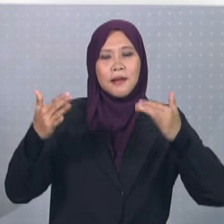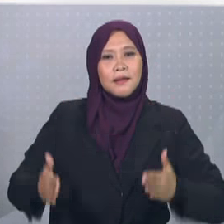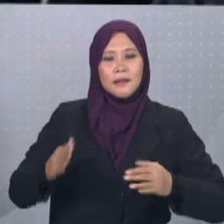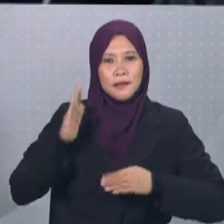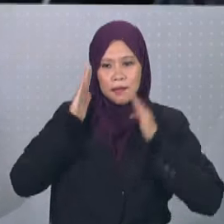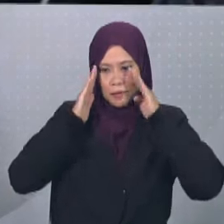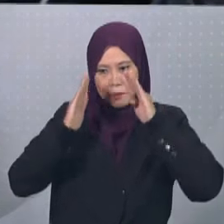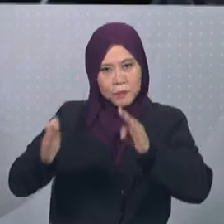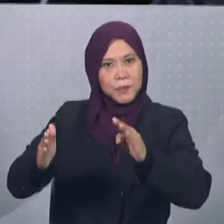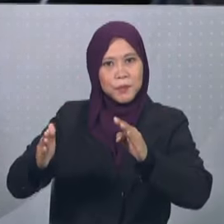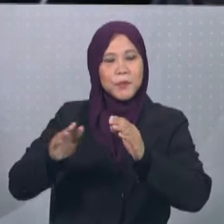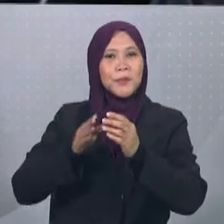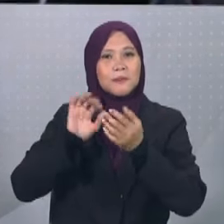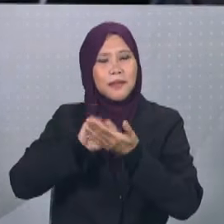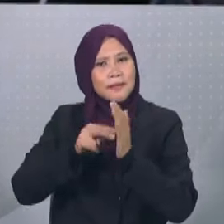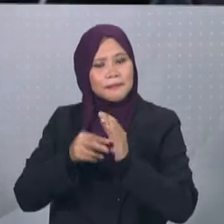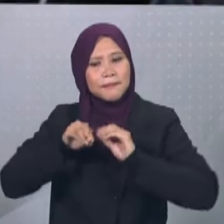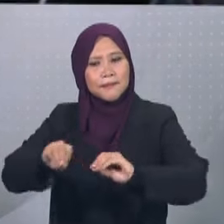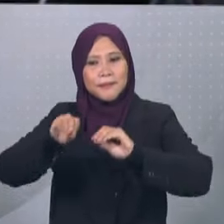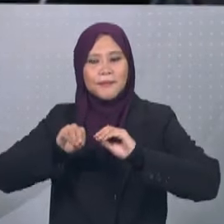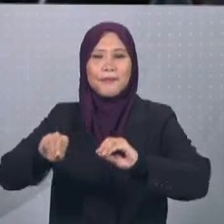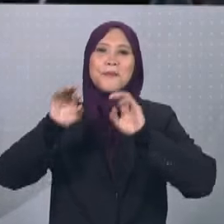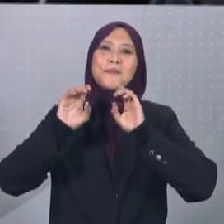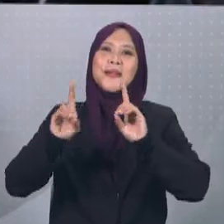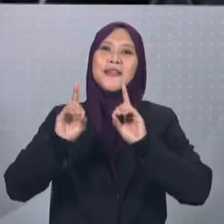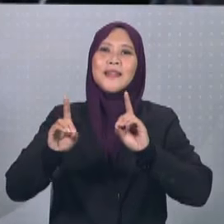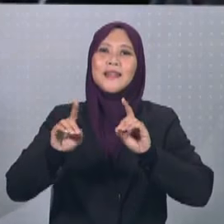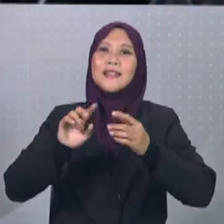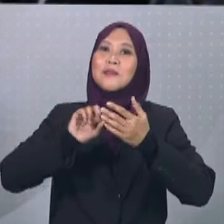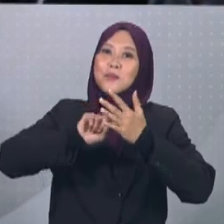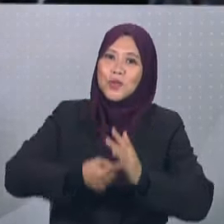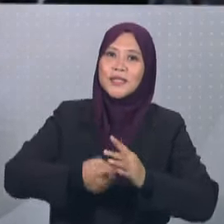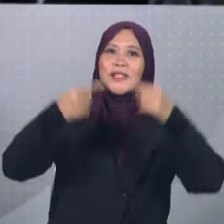diberi penekanan melalui penerapan elemen pendidikan sepanjang kejohanan berlangsung.